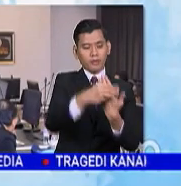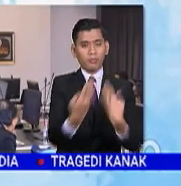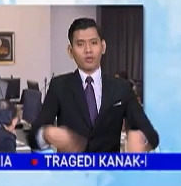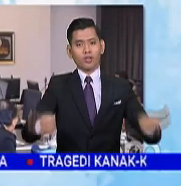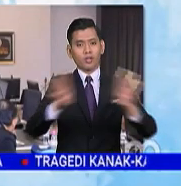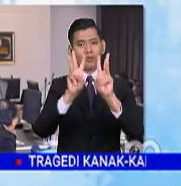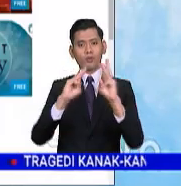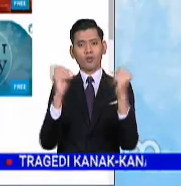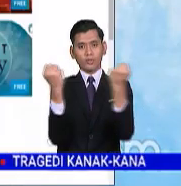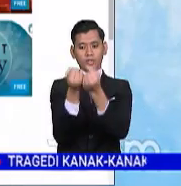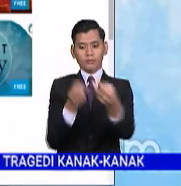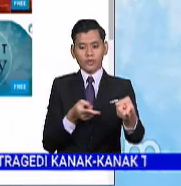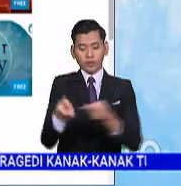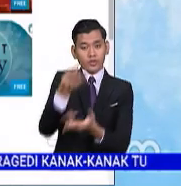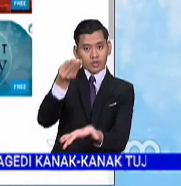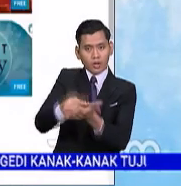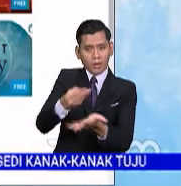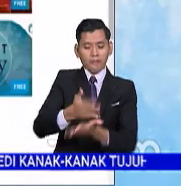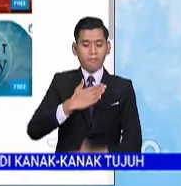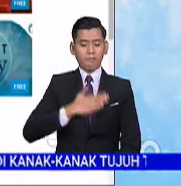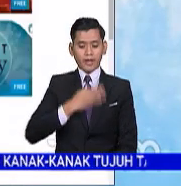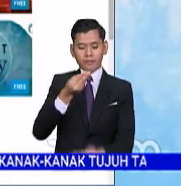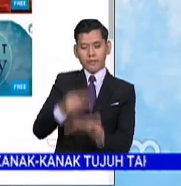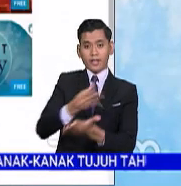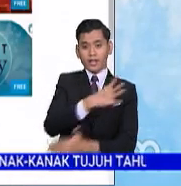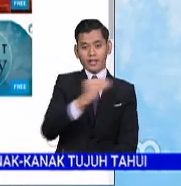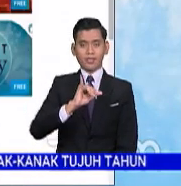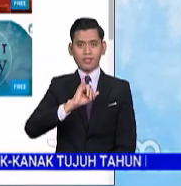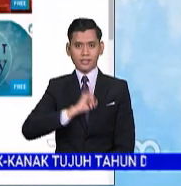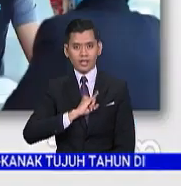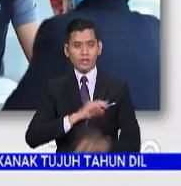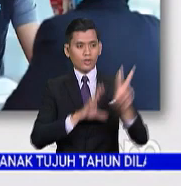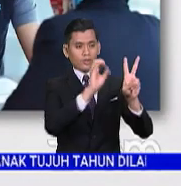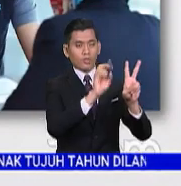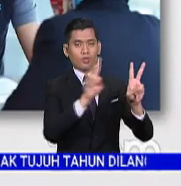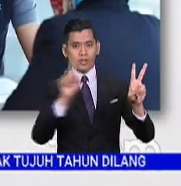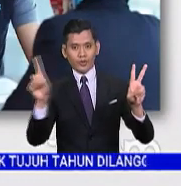Bengkel Pengurusan Kewangan My Money and Me 2021.